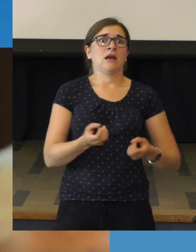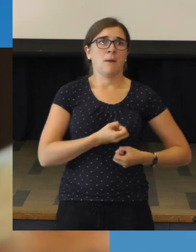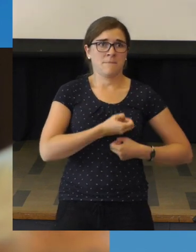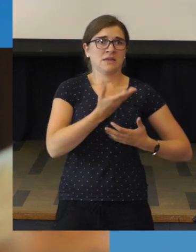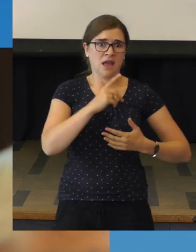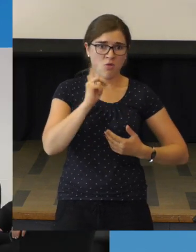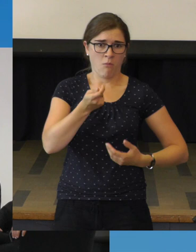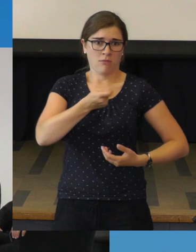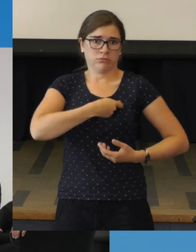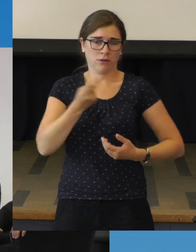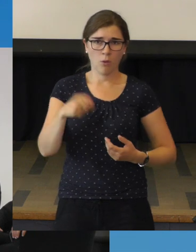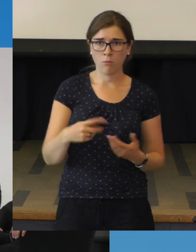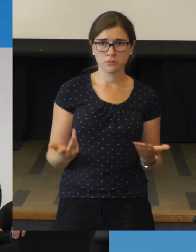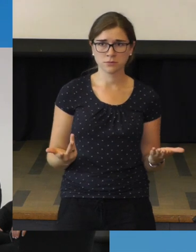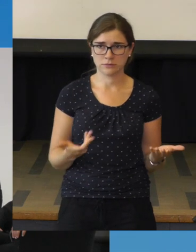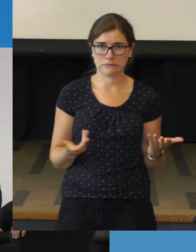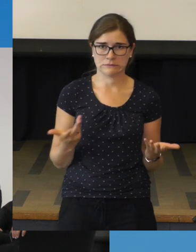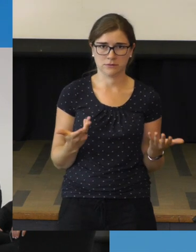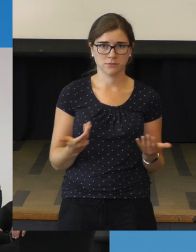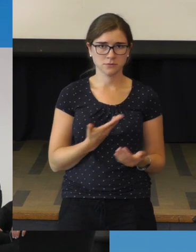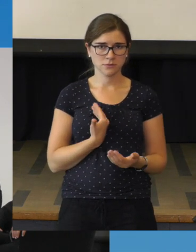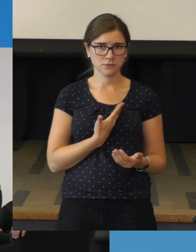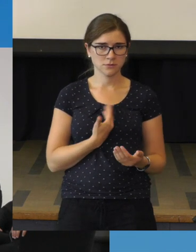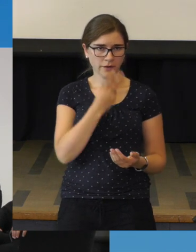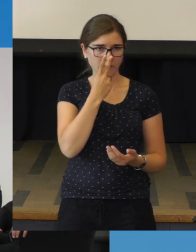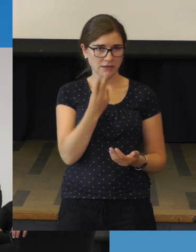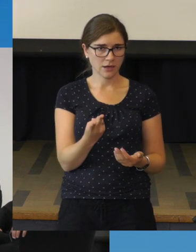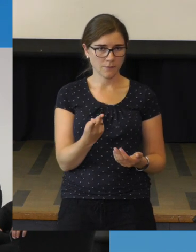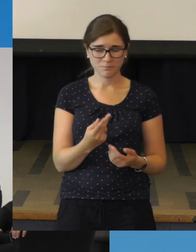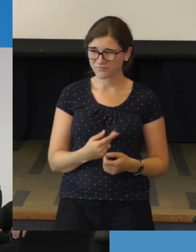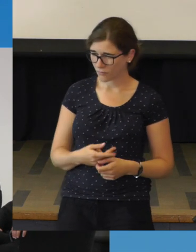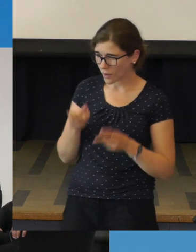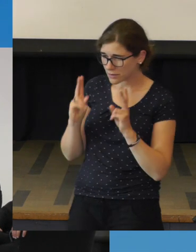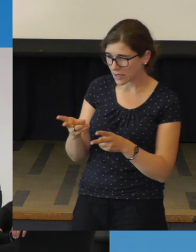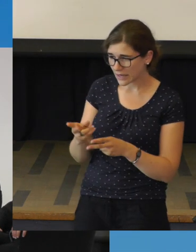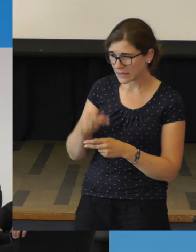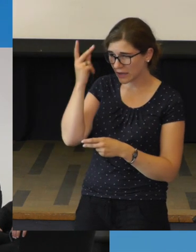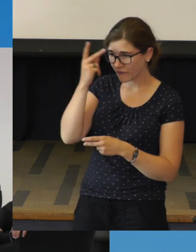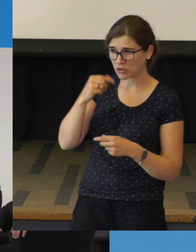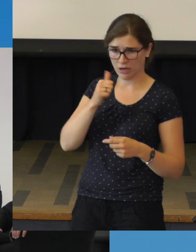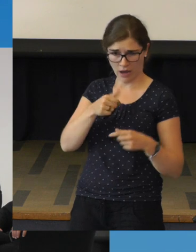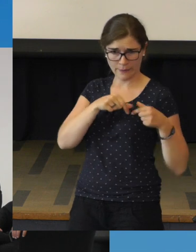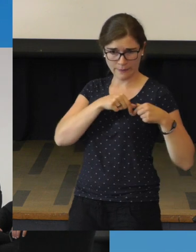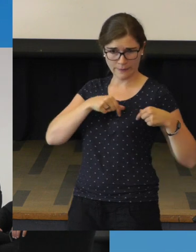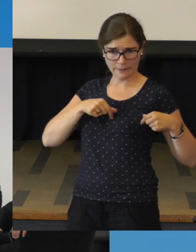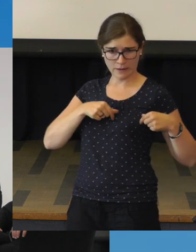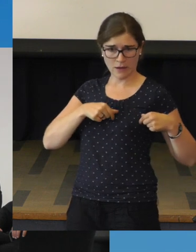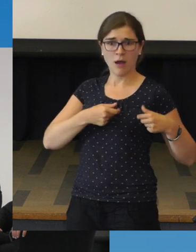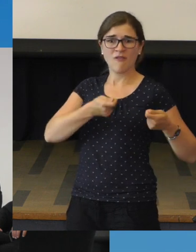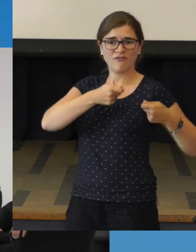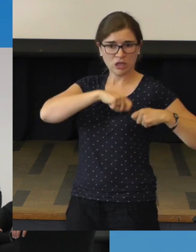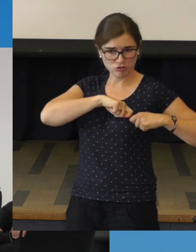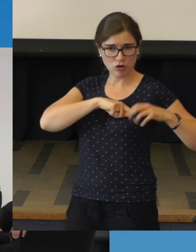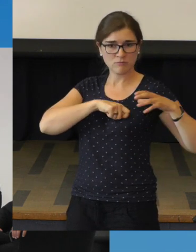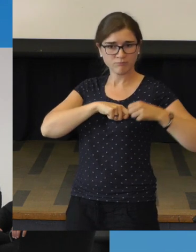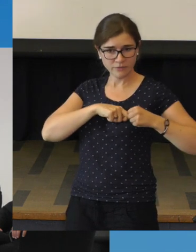weiteres passiert? Also verstehe ich es richtig, dass das verschlossene Gefäß einen Infarkt verursacht